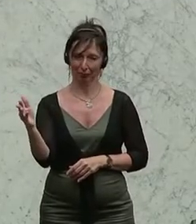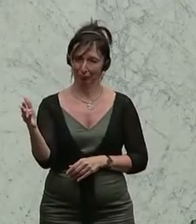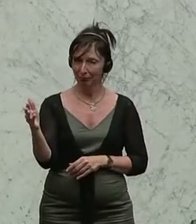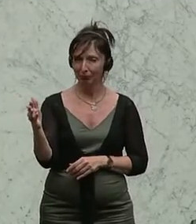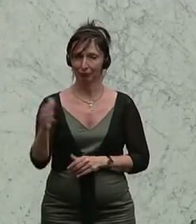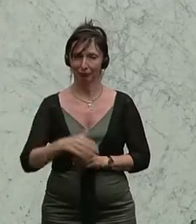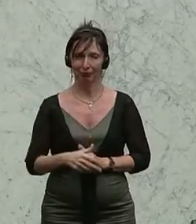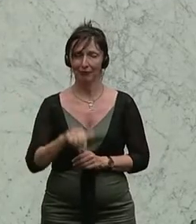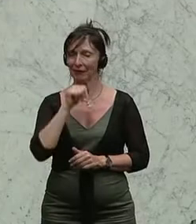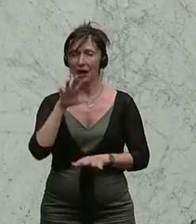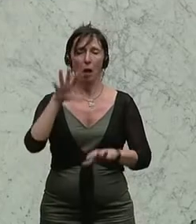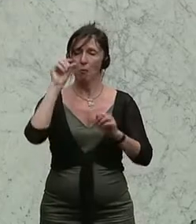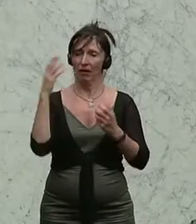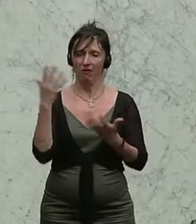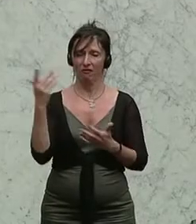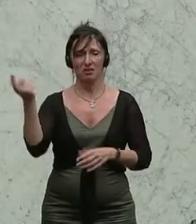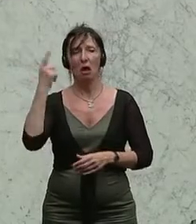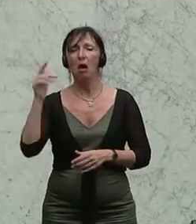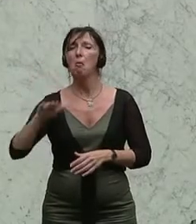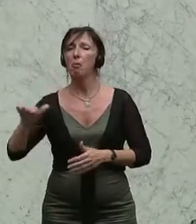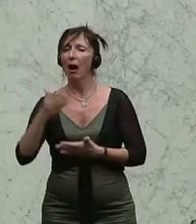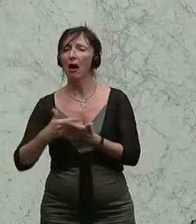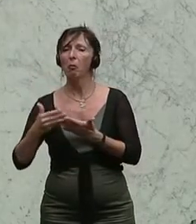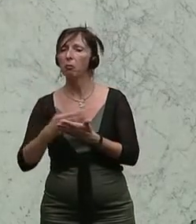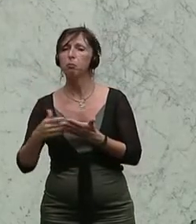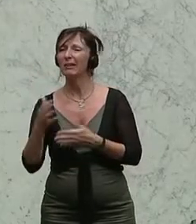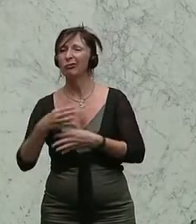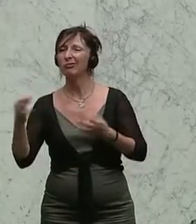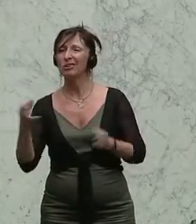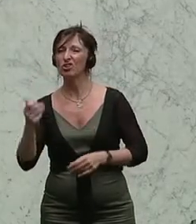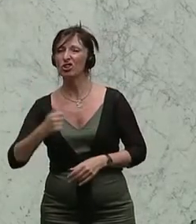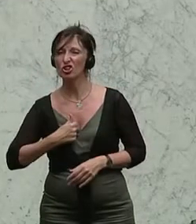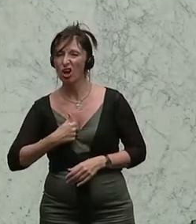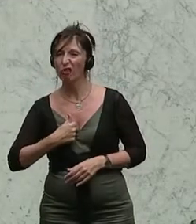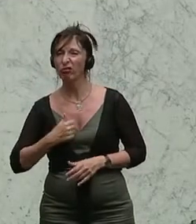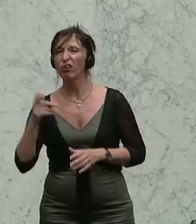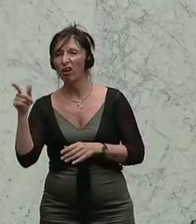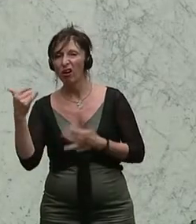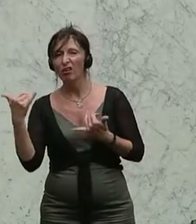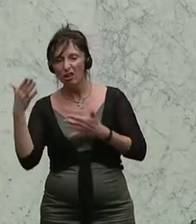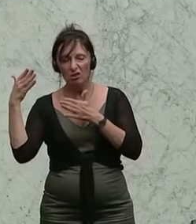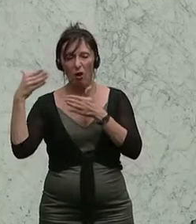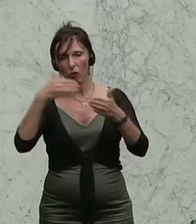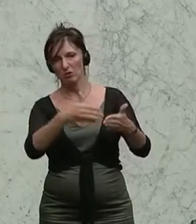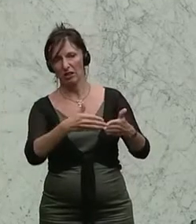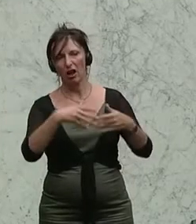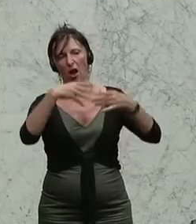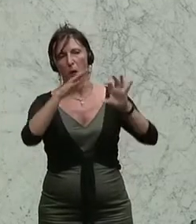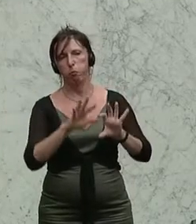Nachdem sie bei der Bildung nichts zusammenbringt, hat sie sich auf das Po-Grapschen verlegt. Sie ist ein bisschen überzogen.